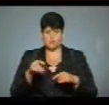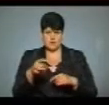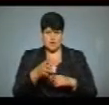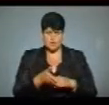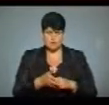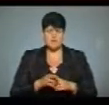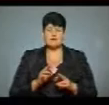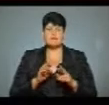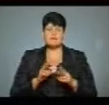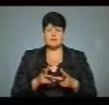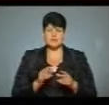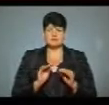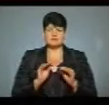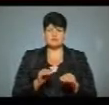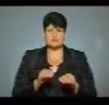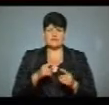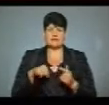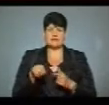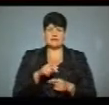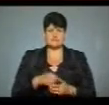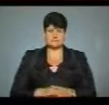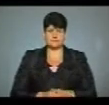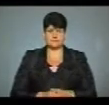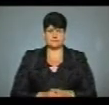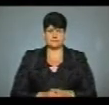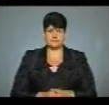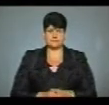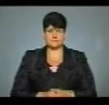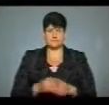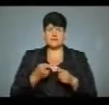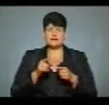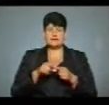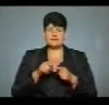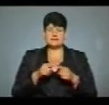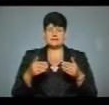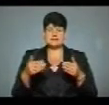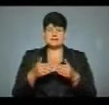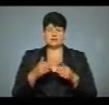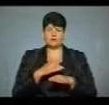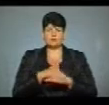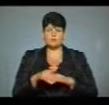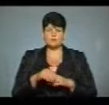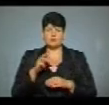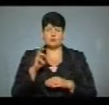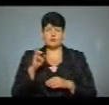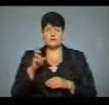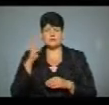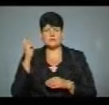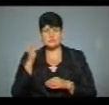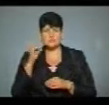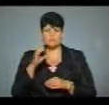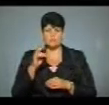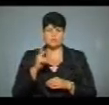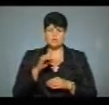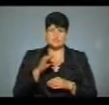Як встановлювали кільце, бачила наша знімальна група. Це стик вулиць Богдана Хмельницького, Соломії Крушельницької та